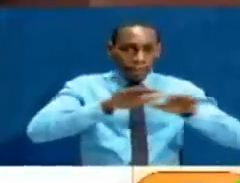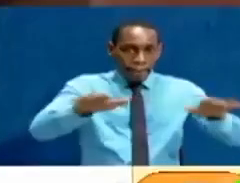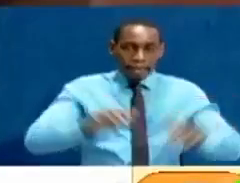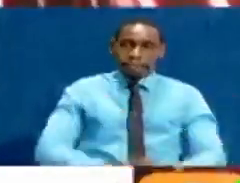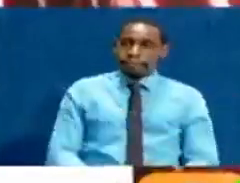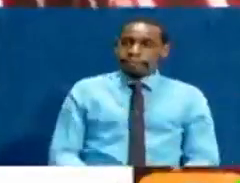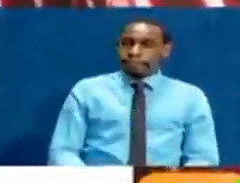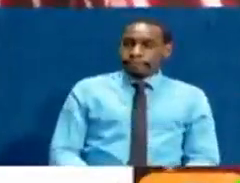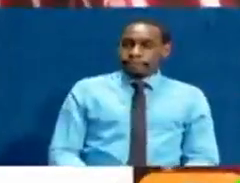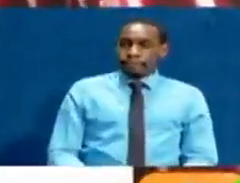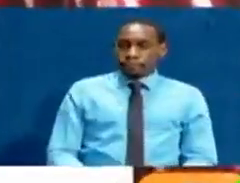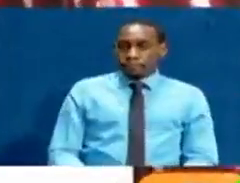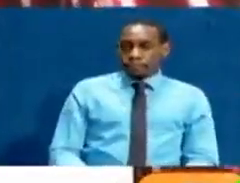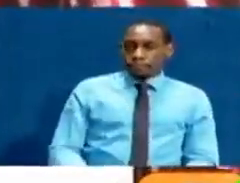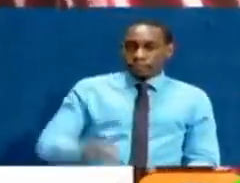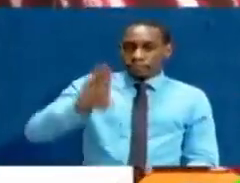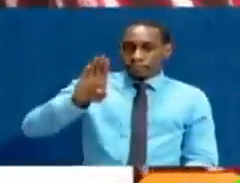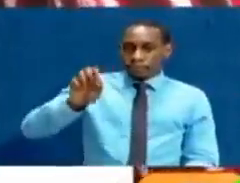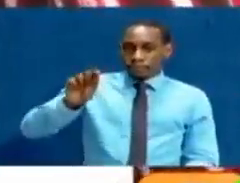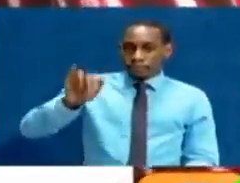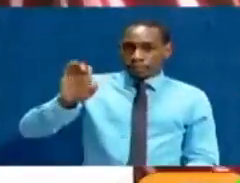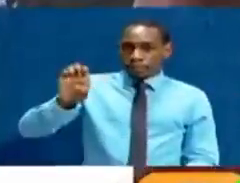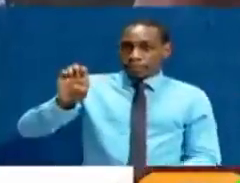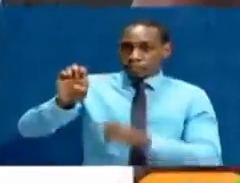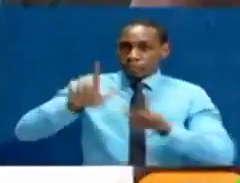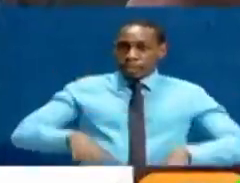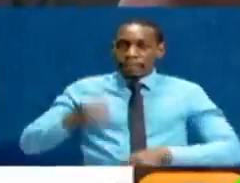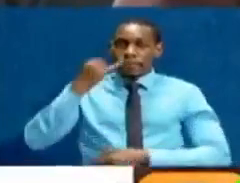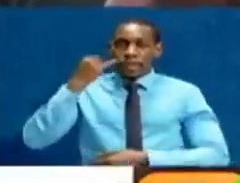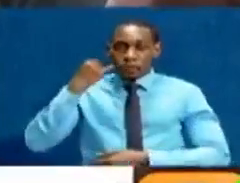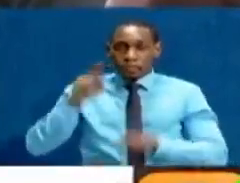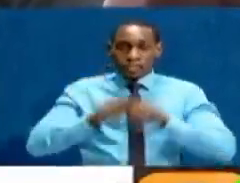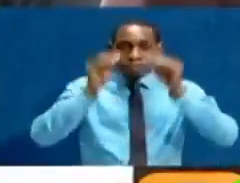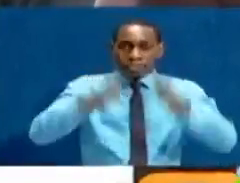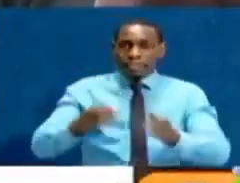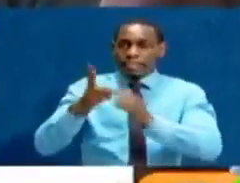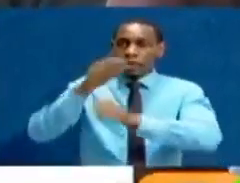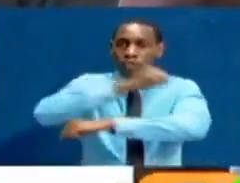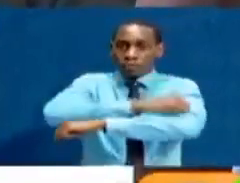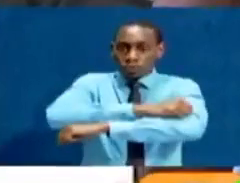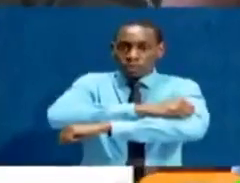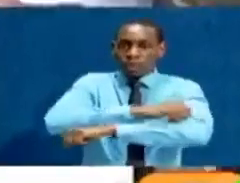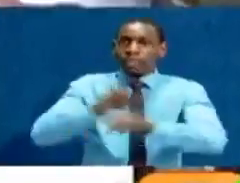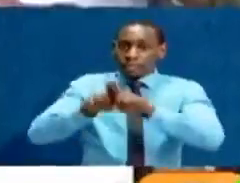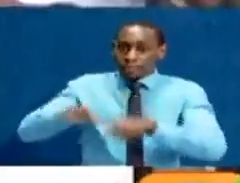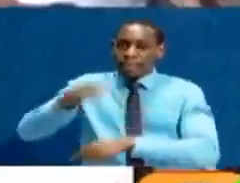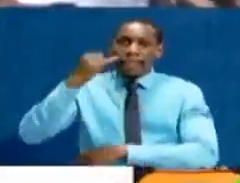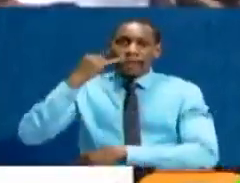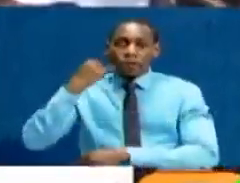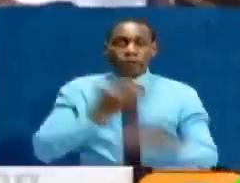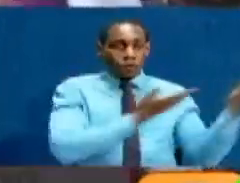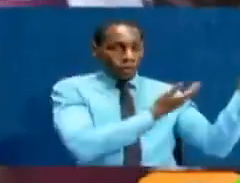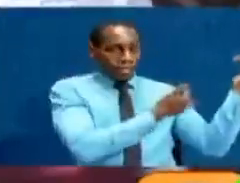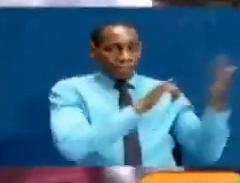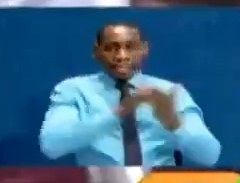COVID-19. Beatrice Bota ni mkazi wa mji wa Nakuru na mwalimu katika shule ya sekondari ya Kenyatta mjini humo. Tunatarajia